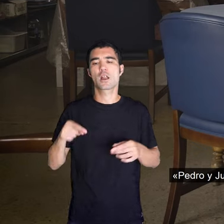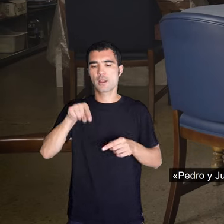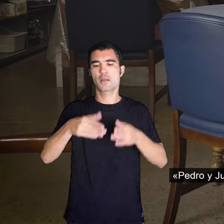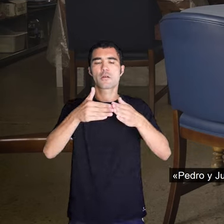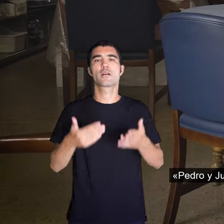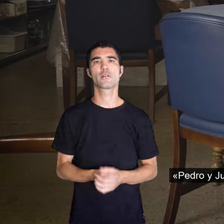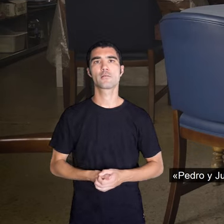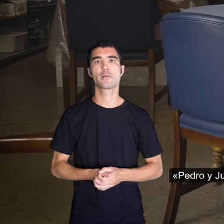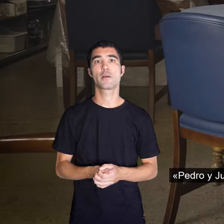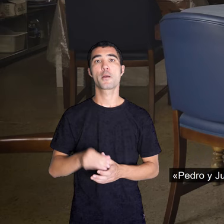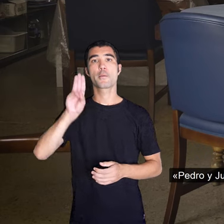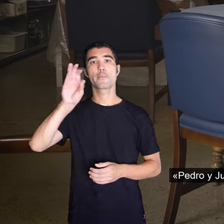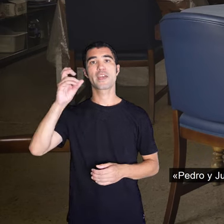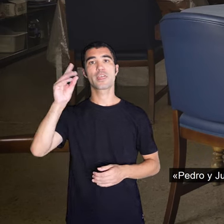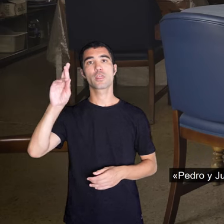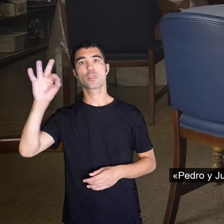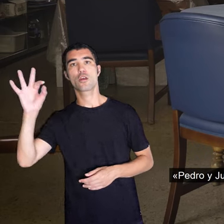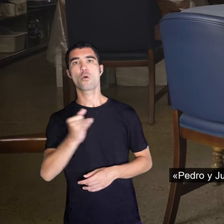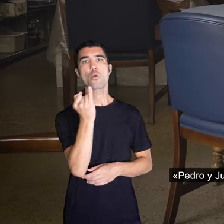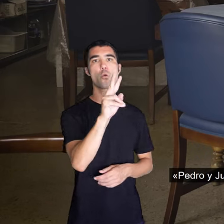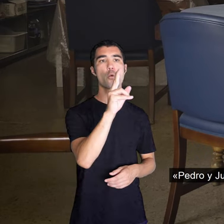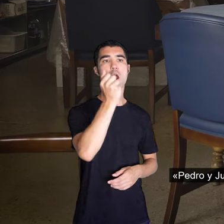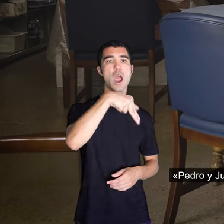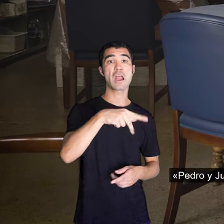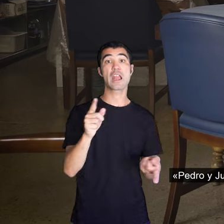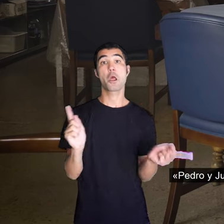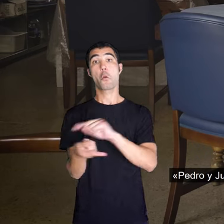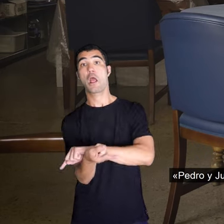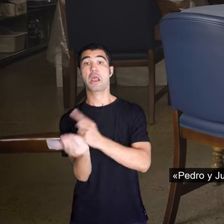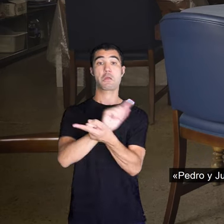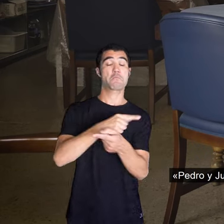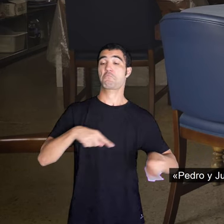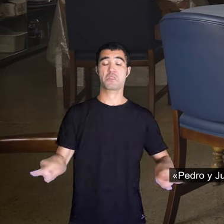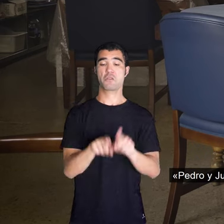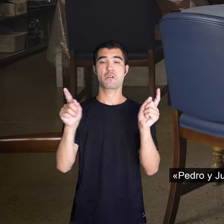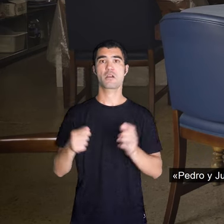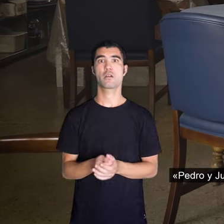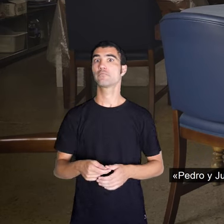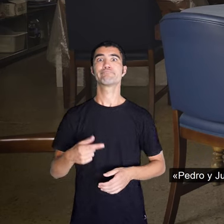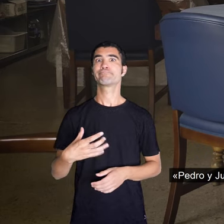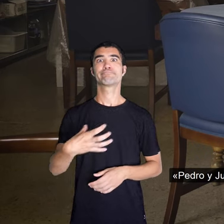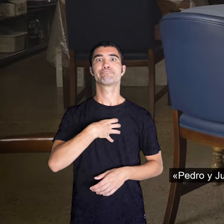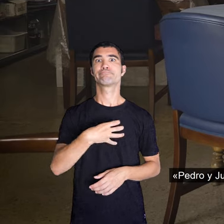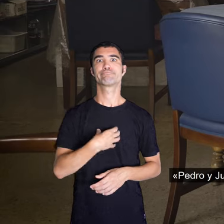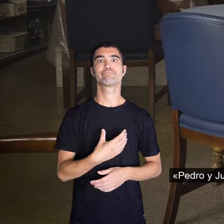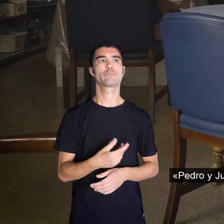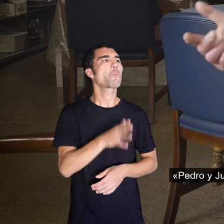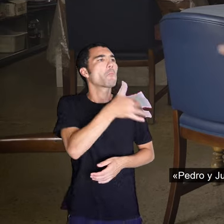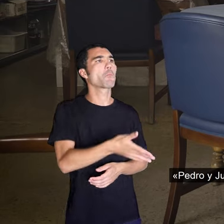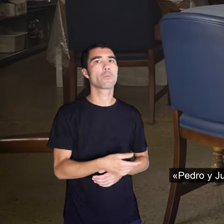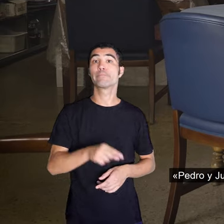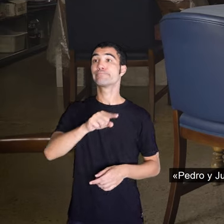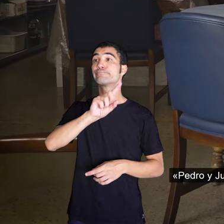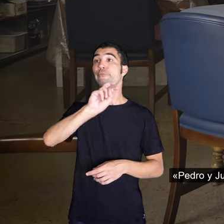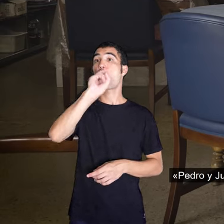Dic, Pedro i Juan. O Juan i Pedro, m'he dado el mismo. Diu, no puede ser. Dic, ¿por qué? Dic, porque